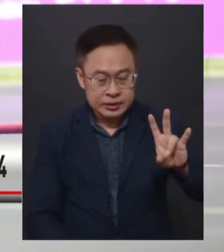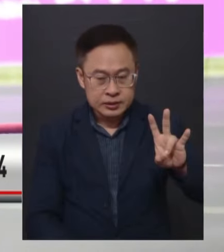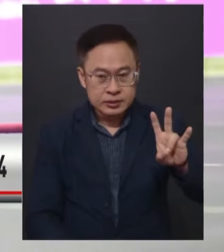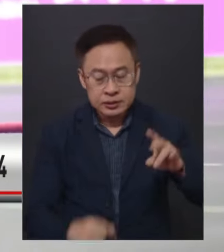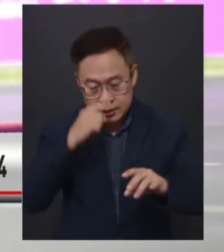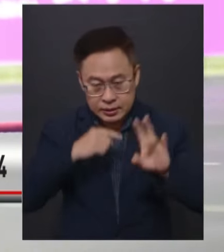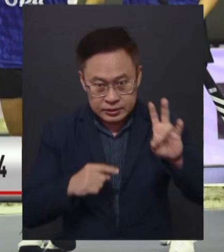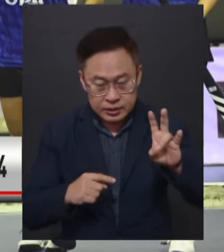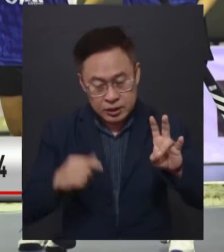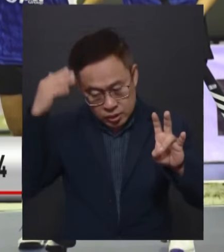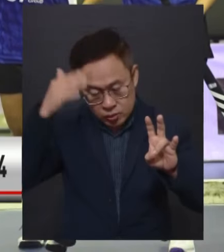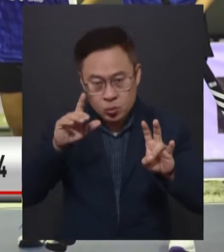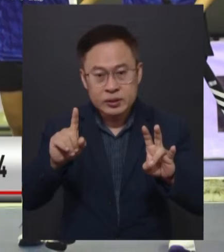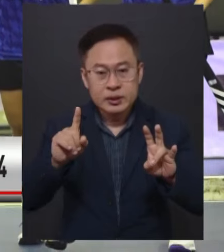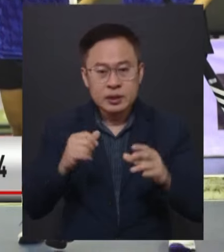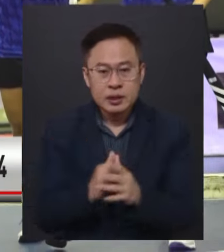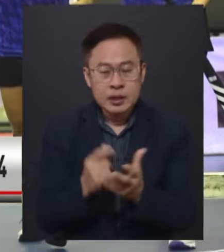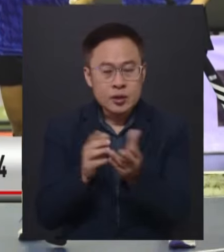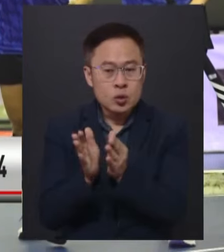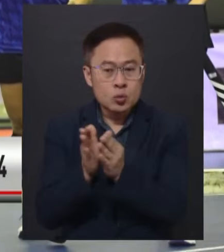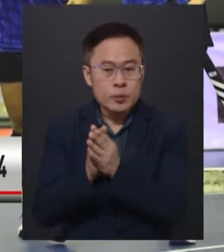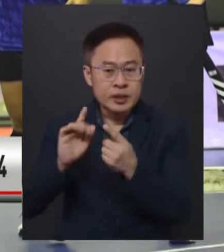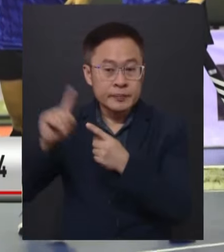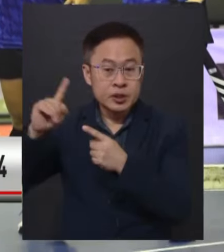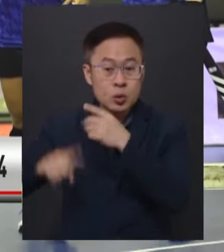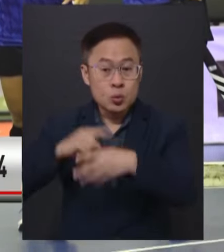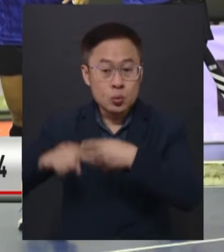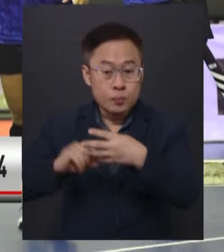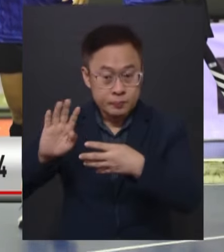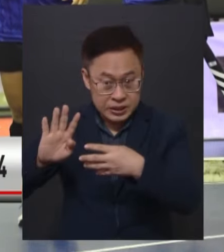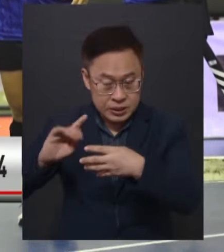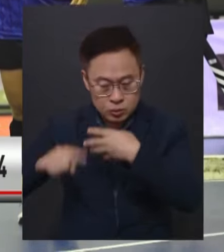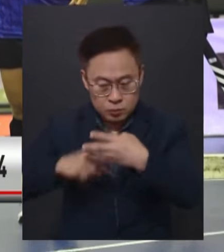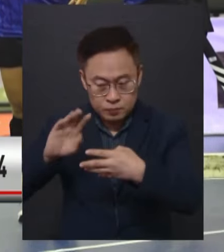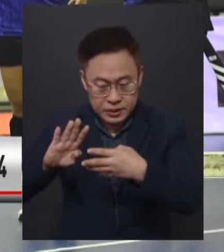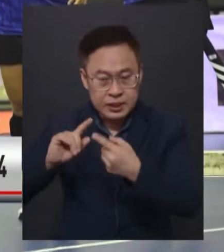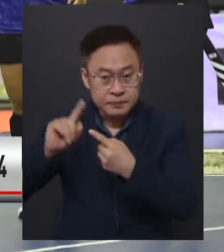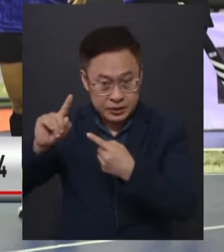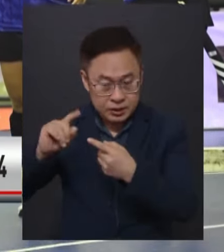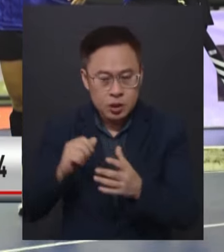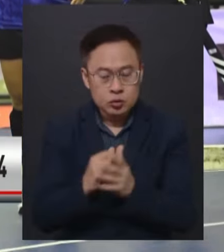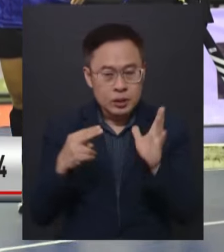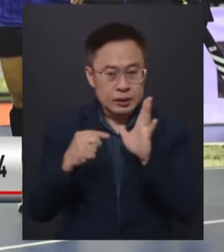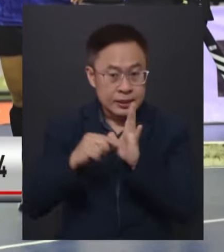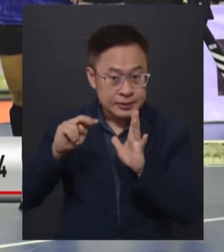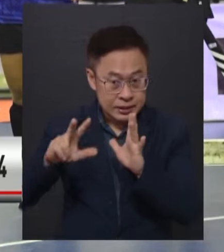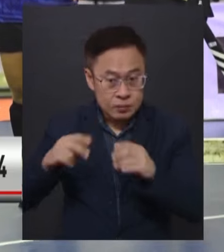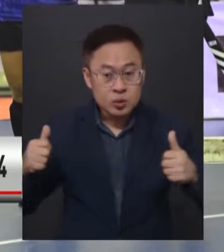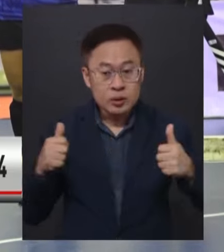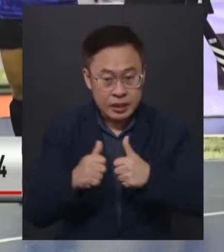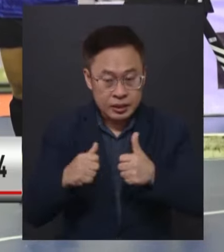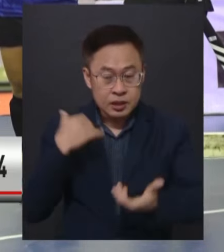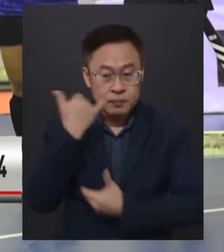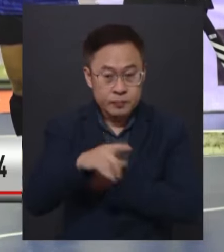ชัย 2เกมติดรั้งจ่าฝูงของสายบีนะคะสำหรับเกมนัดที่ 3ของทีมสาวไทยค่ะก็จะลง